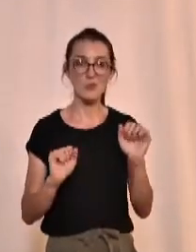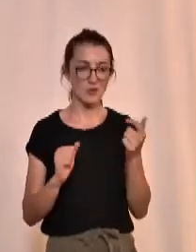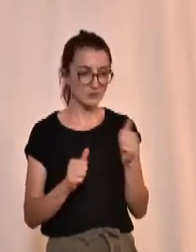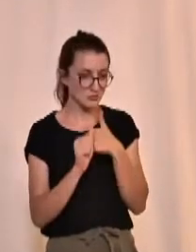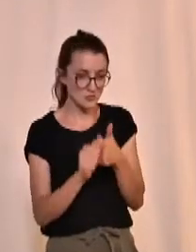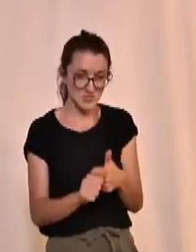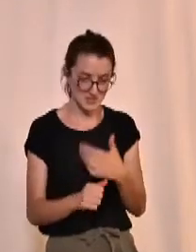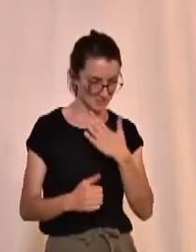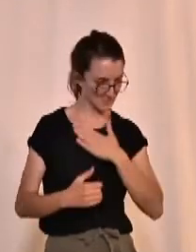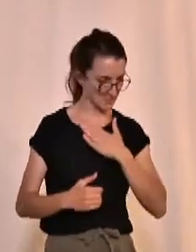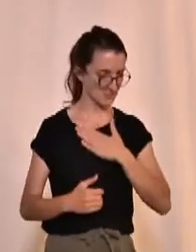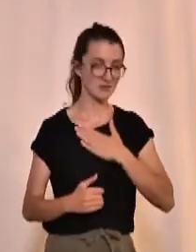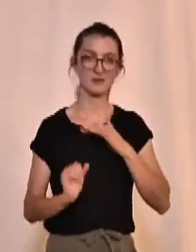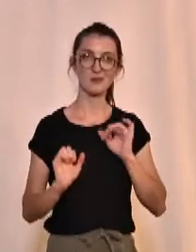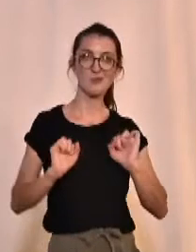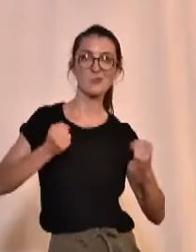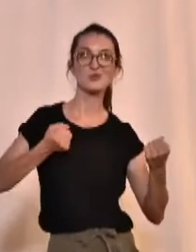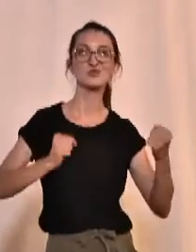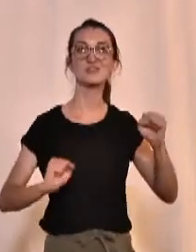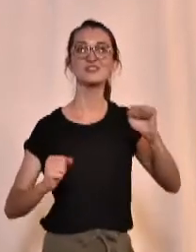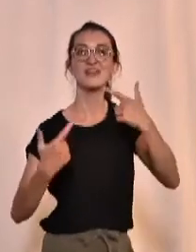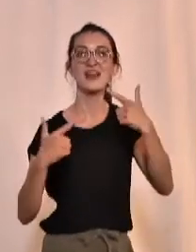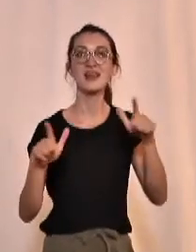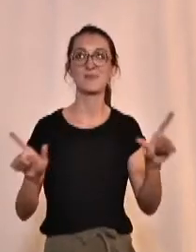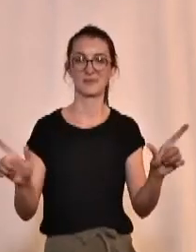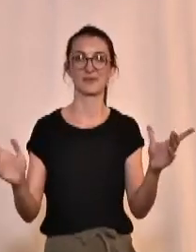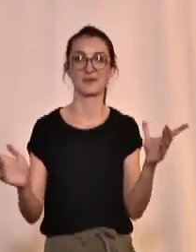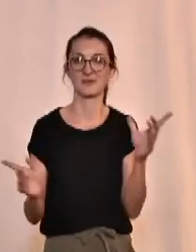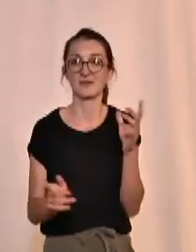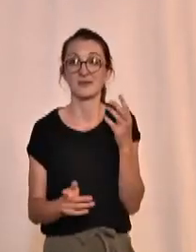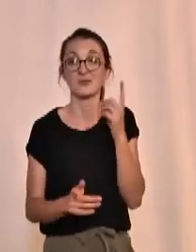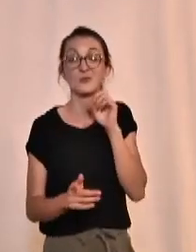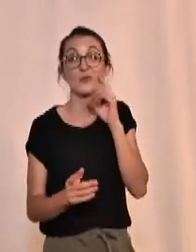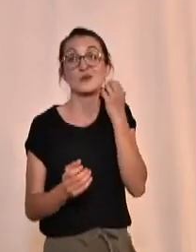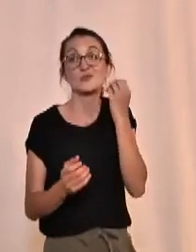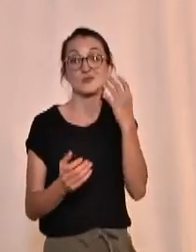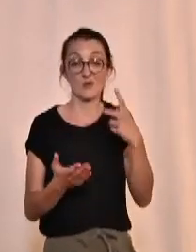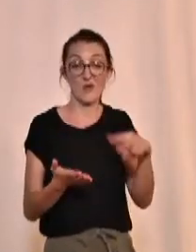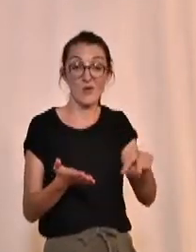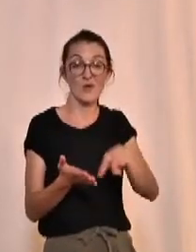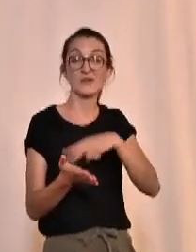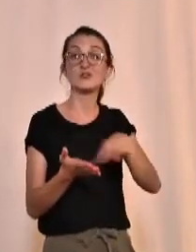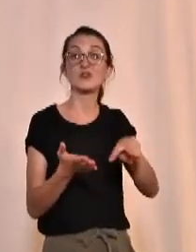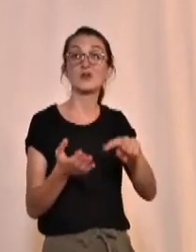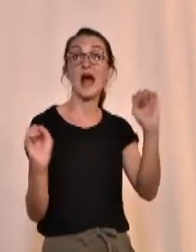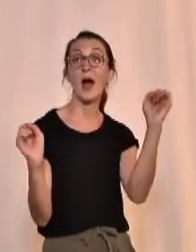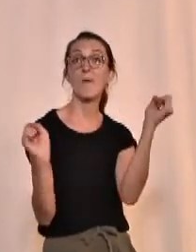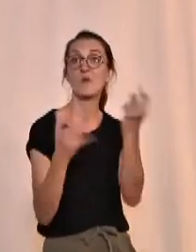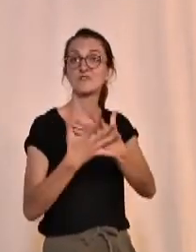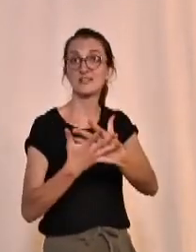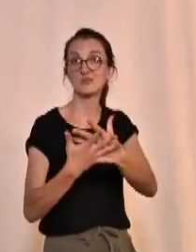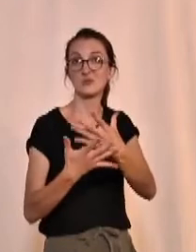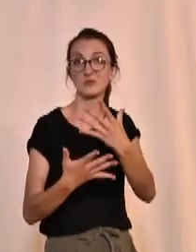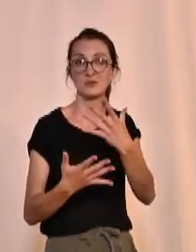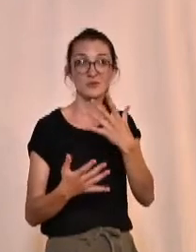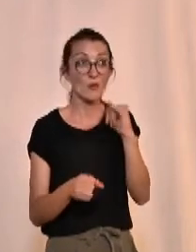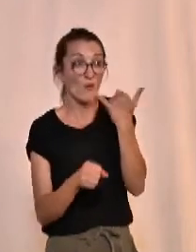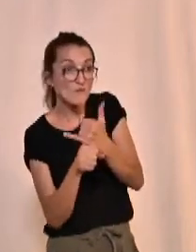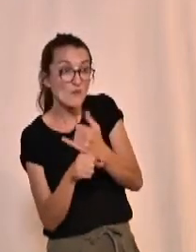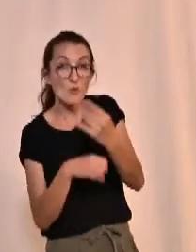parce qu on part du principe que dans la danse et surtout quand on improvise par exemple rien n'est faux rien est mauvais et des